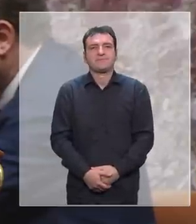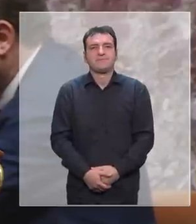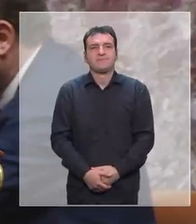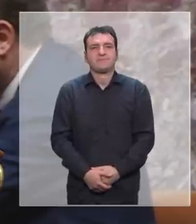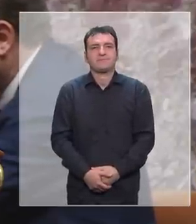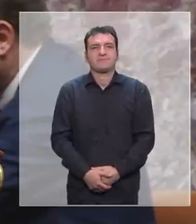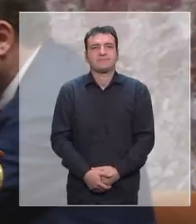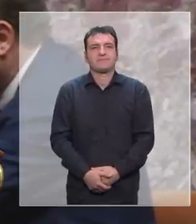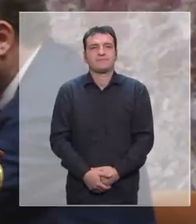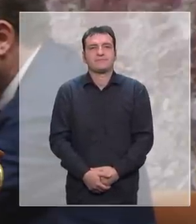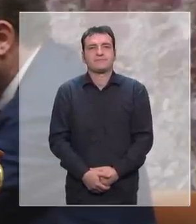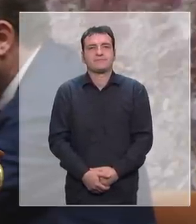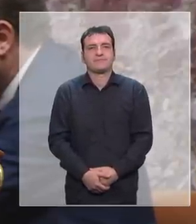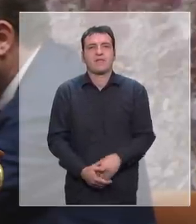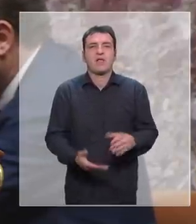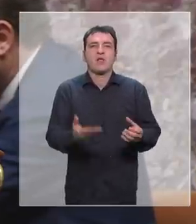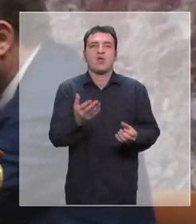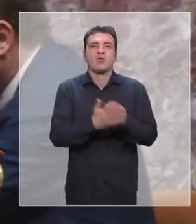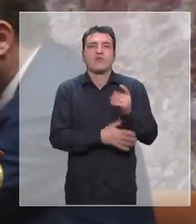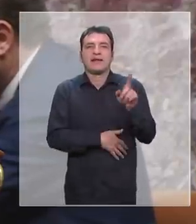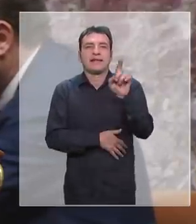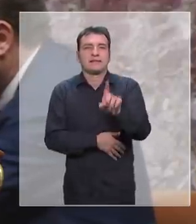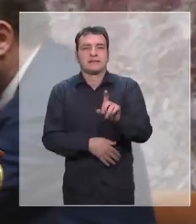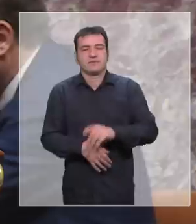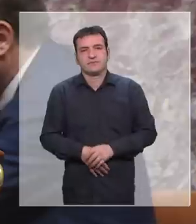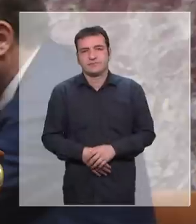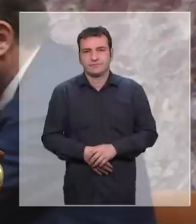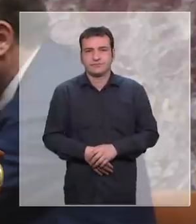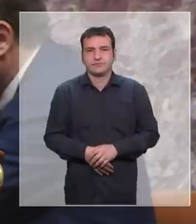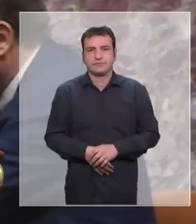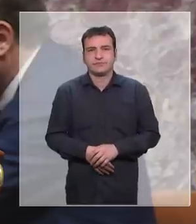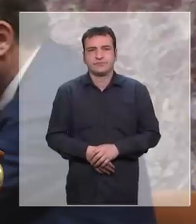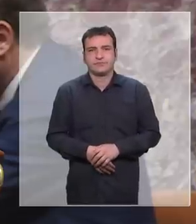La parole est à Madame Christine Arriguier pour le groupe écologiste.